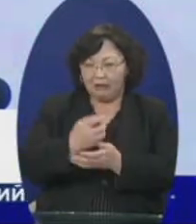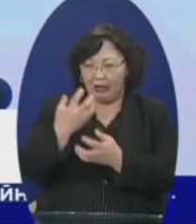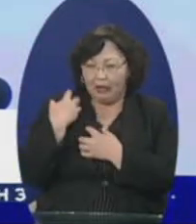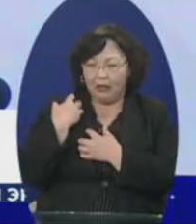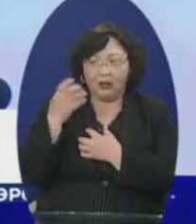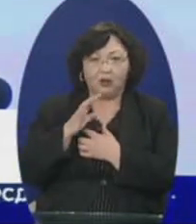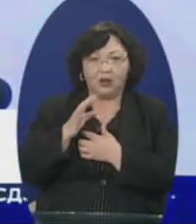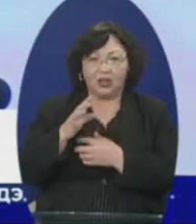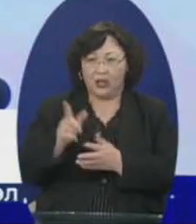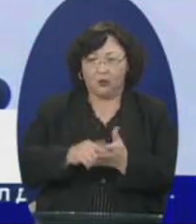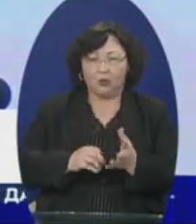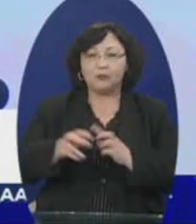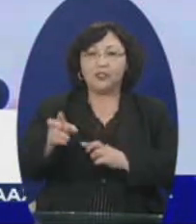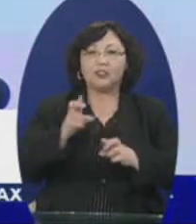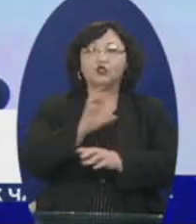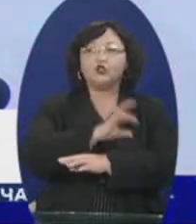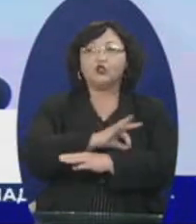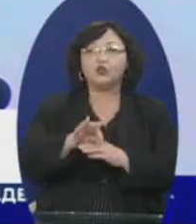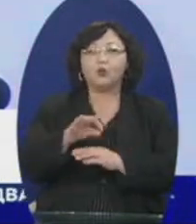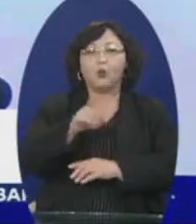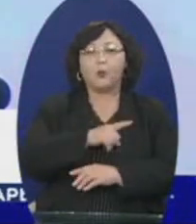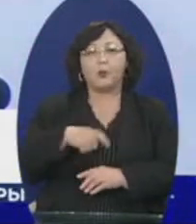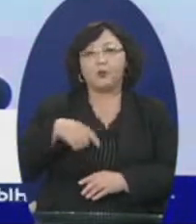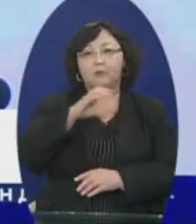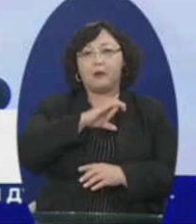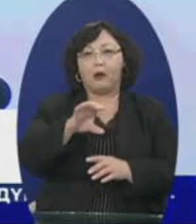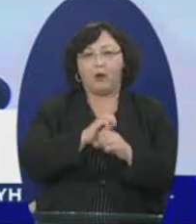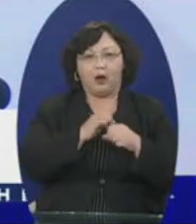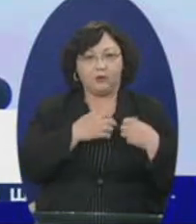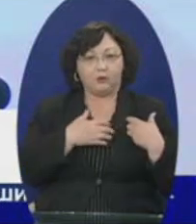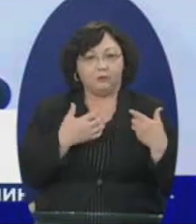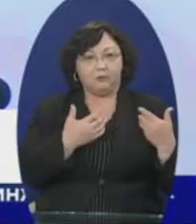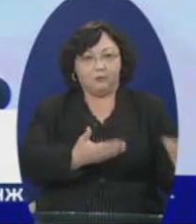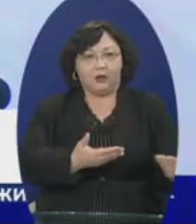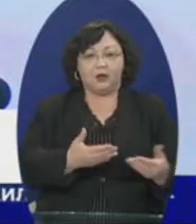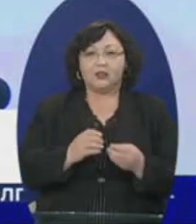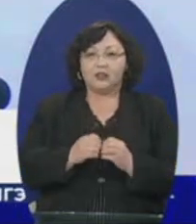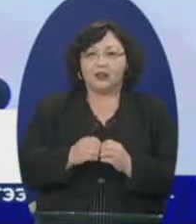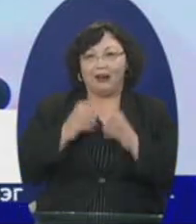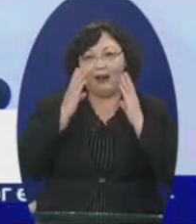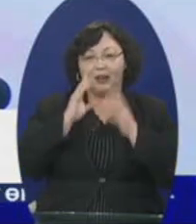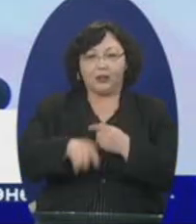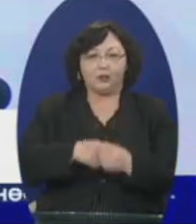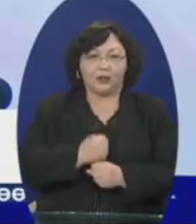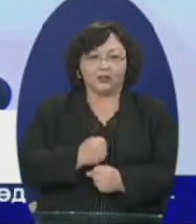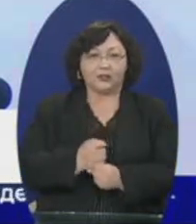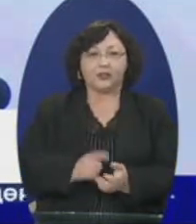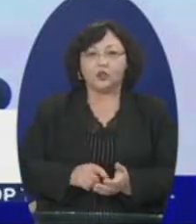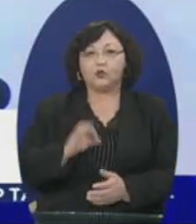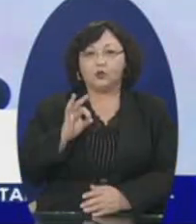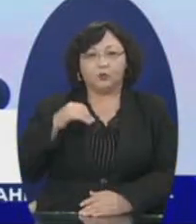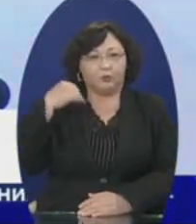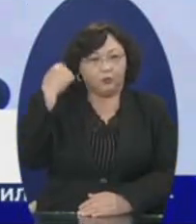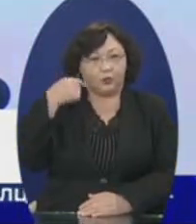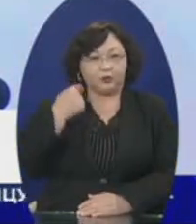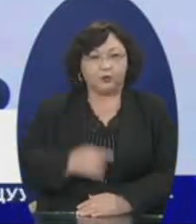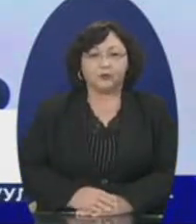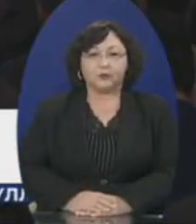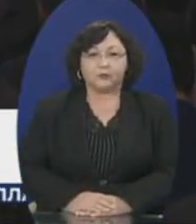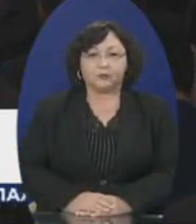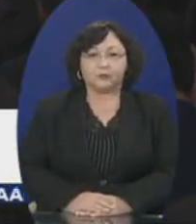бизнес төслүүдийг бол хувийн хэвшил өгөх чиглэл дээр бол илүү анхаарч ажиллах зүйтэй гэж бидний зүгээс үзэж